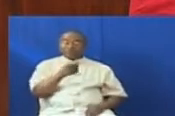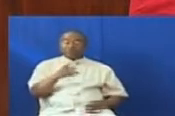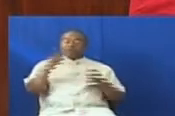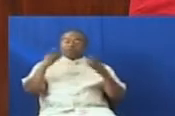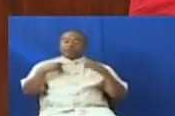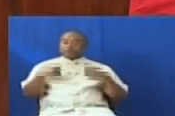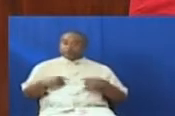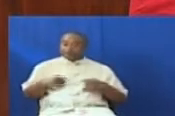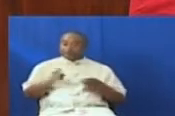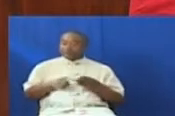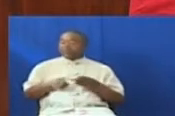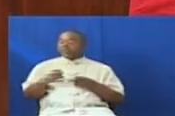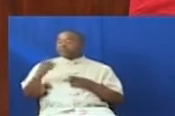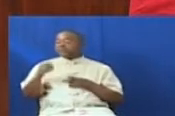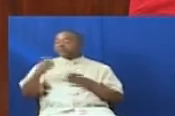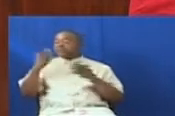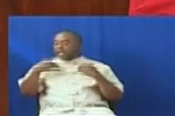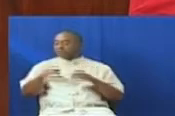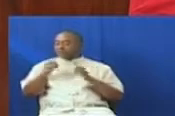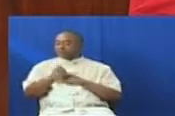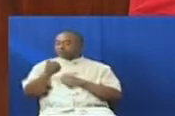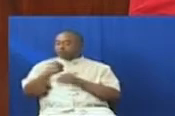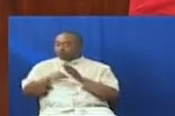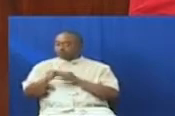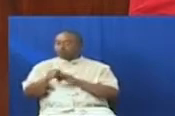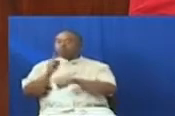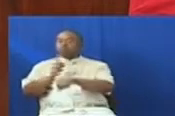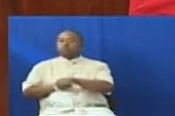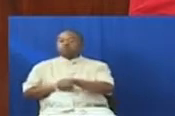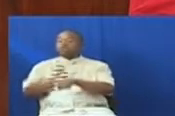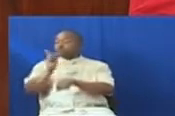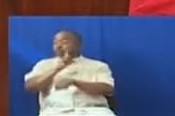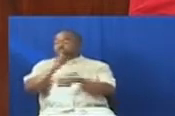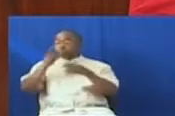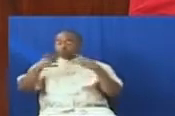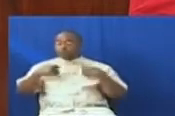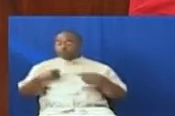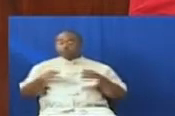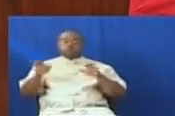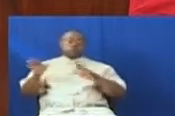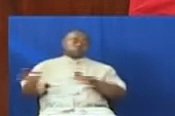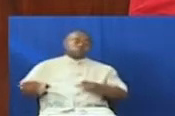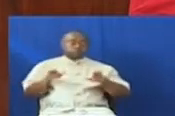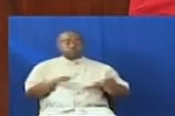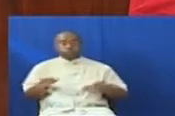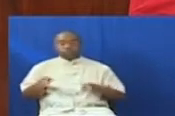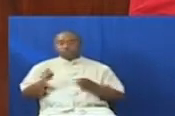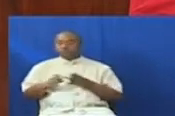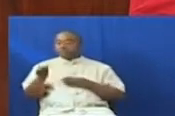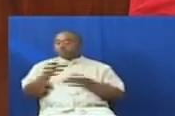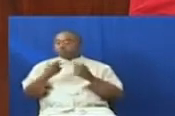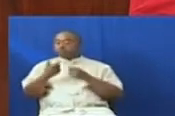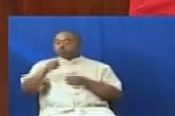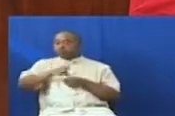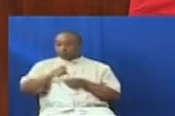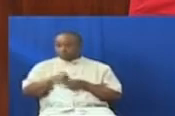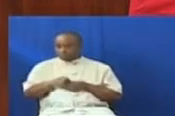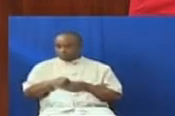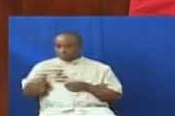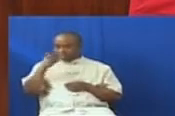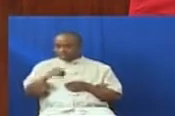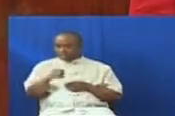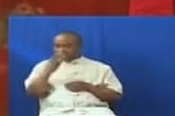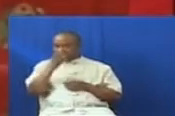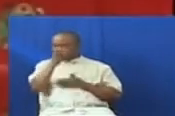ajili ya mambo ya afya, walipe kwa wakati ili madiwani wetu wasipate usumbufu, lakini pia waongezewe posho yao. Wanalipwa 300,000.